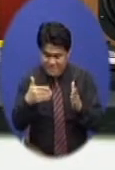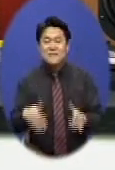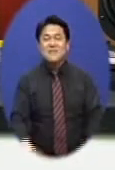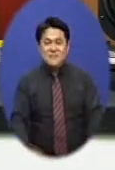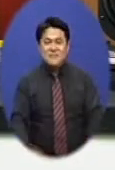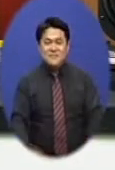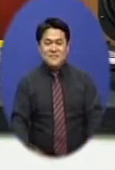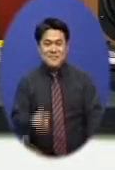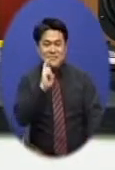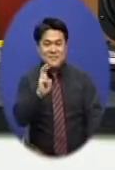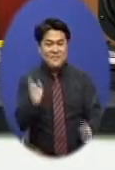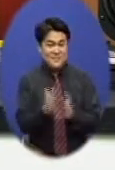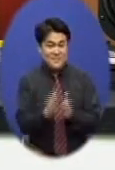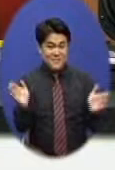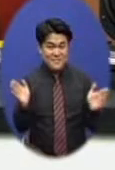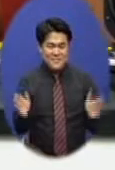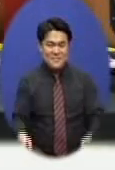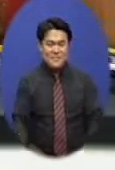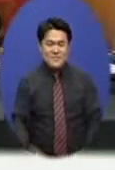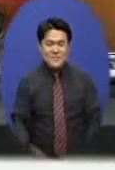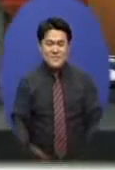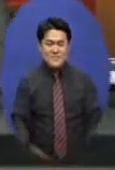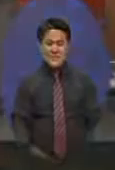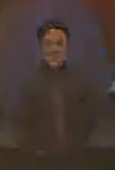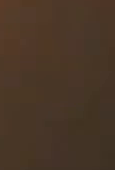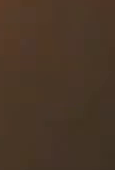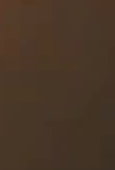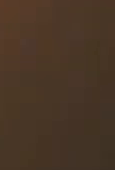자, 음악 주세요.